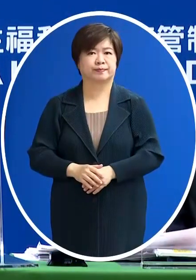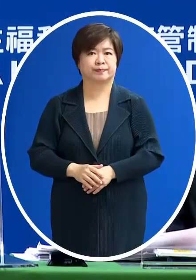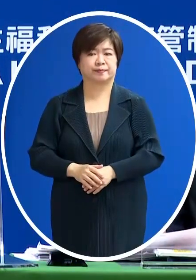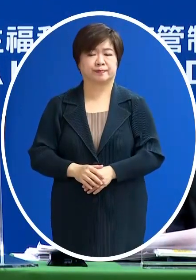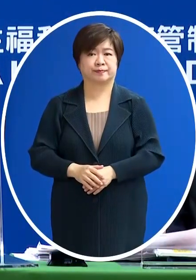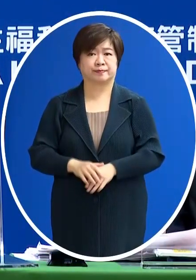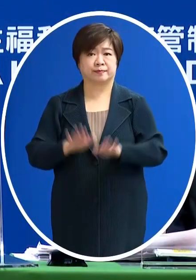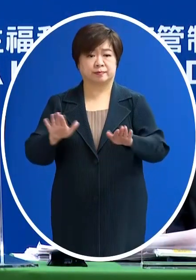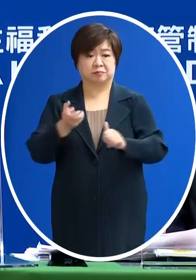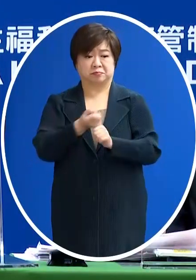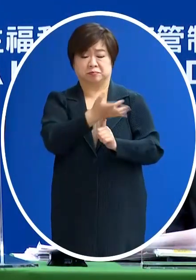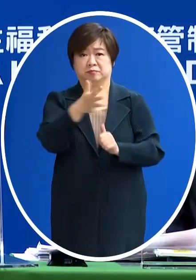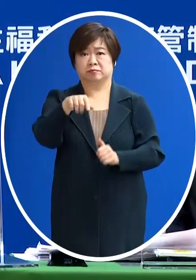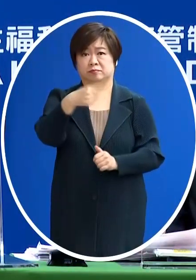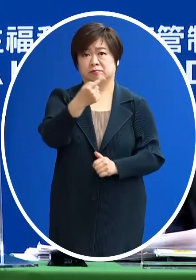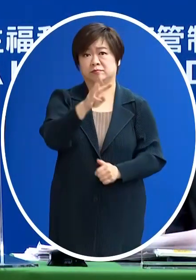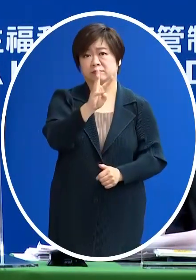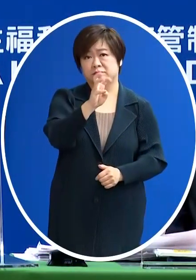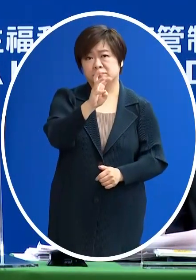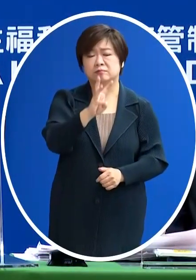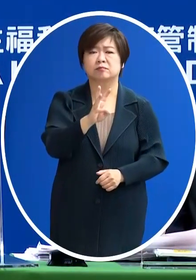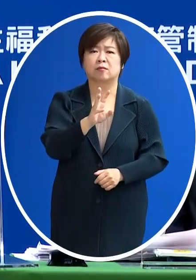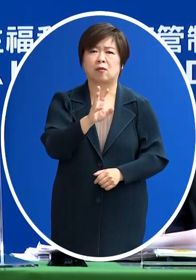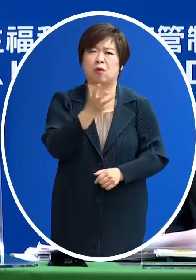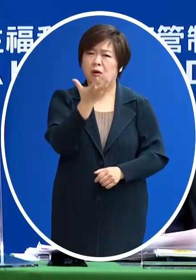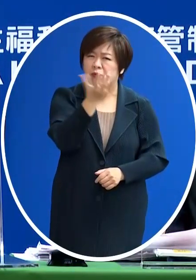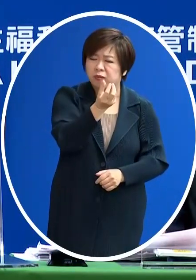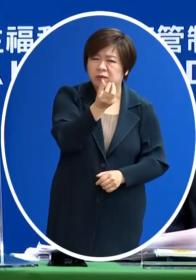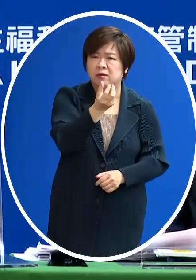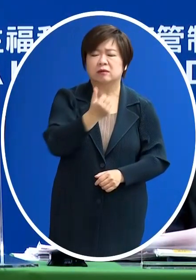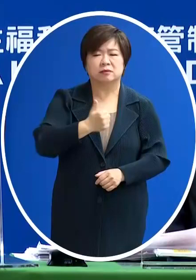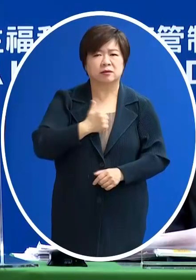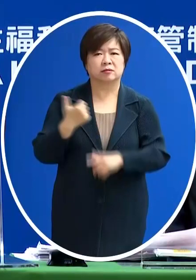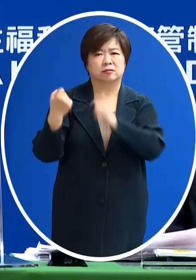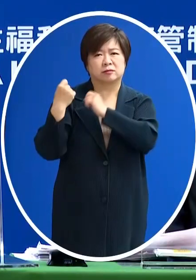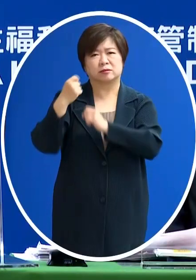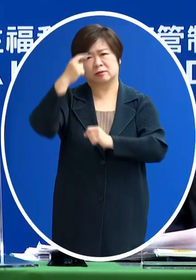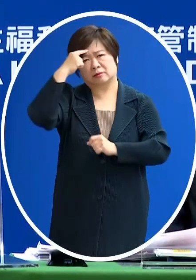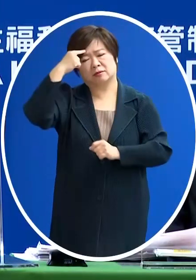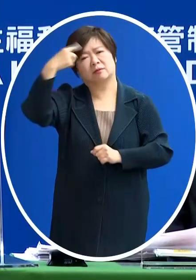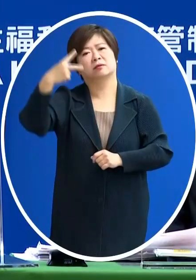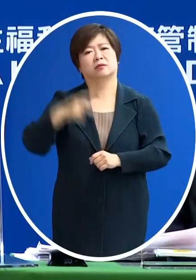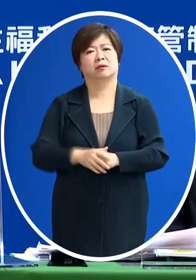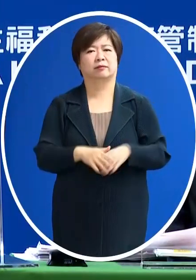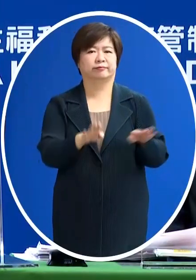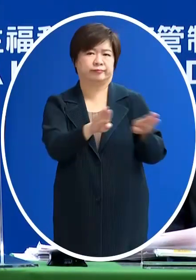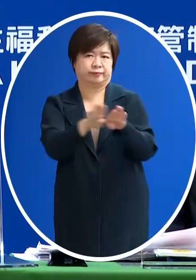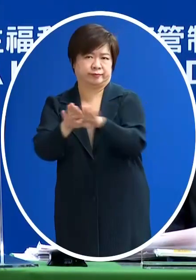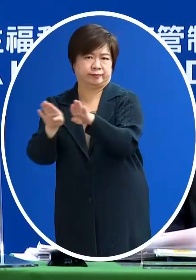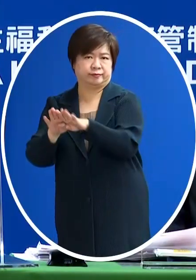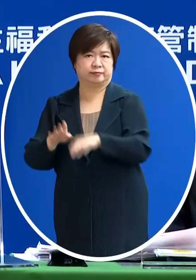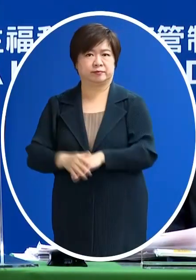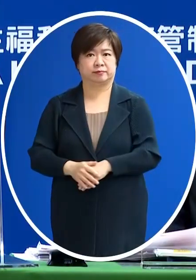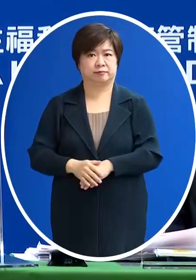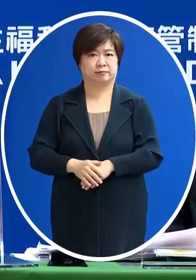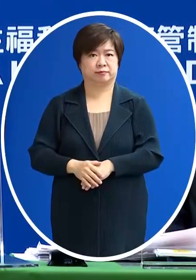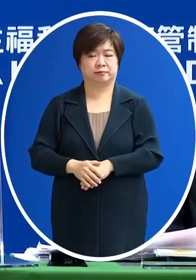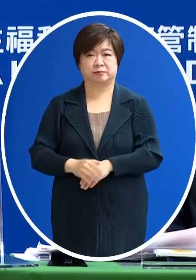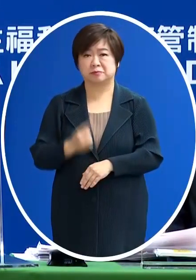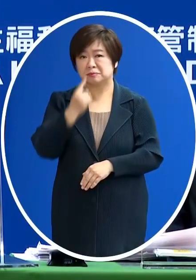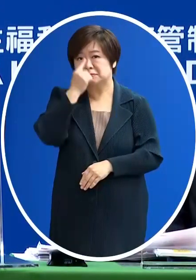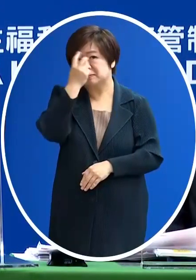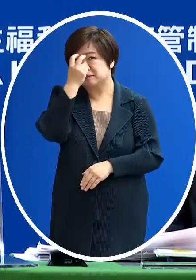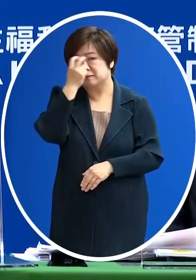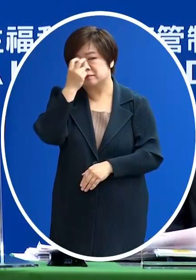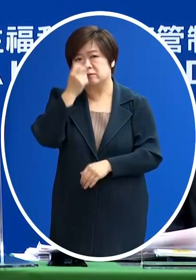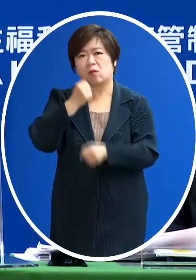然是133人是比较少，不过大家也要知道这两天都是放假的时候，相对的一般的采检的